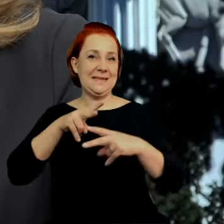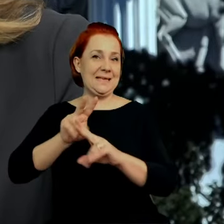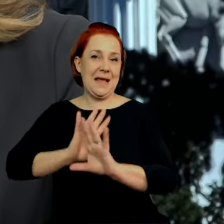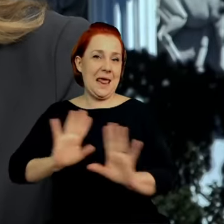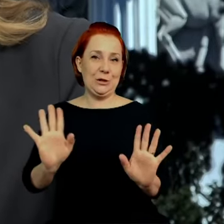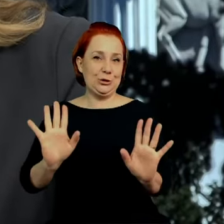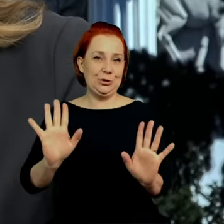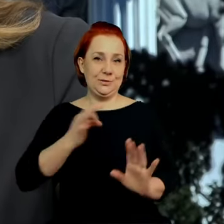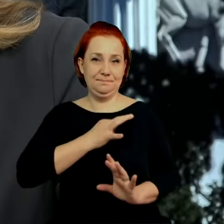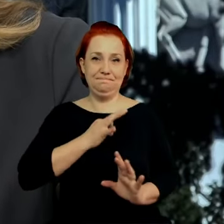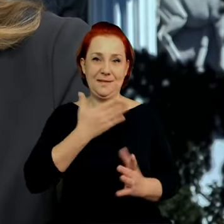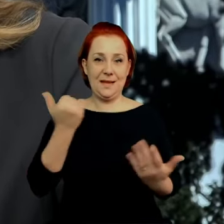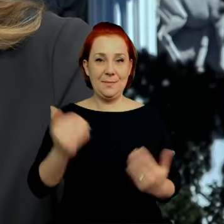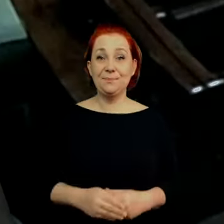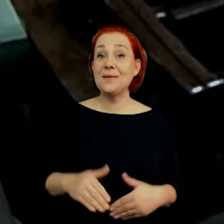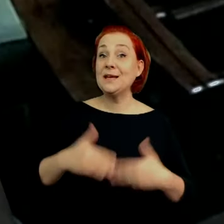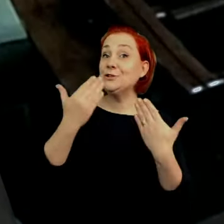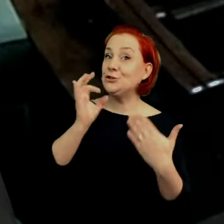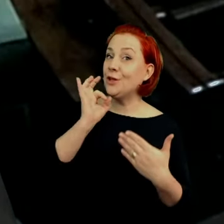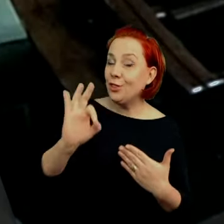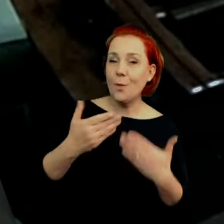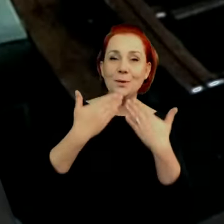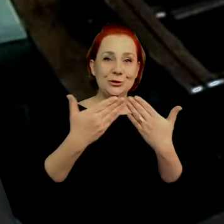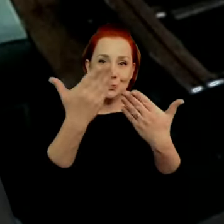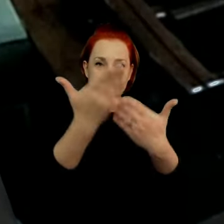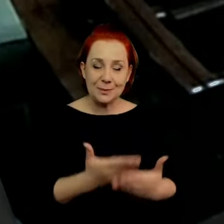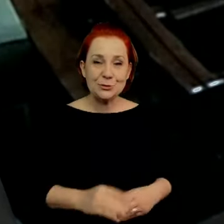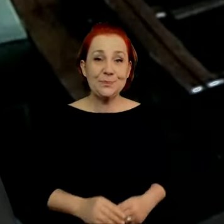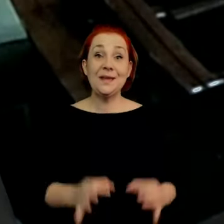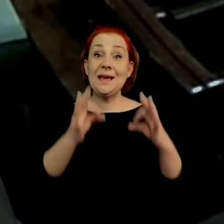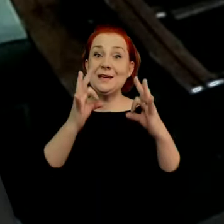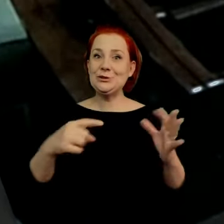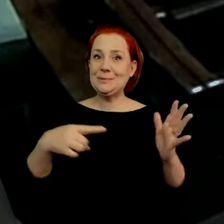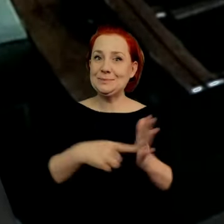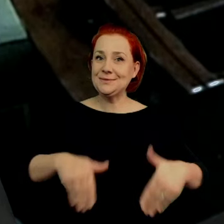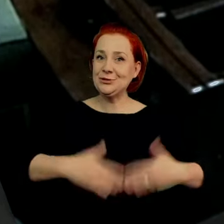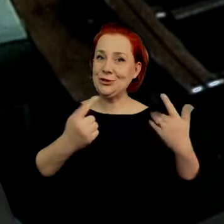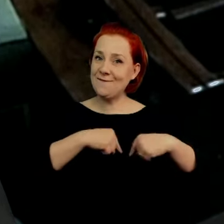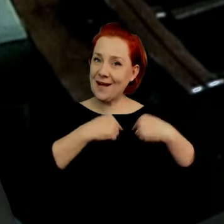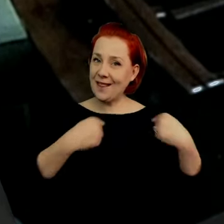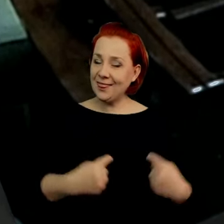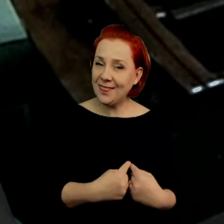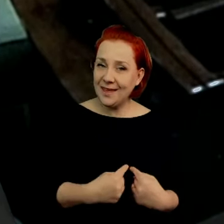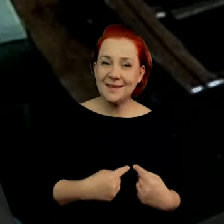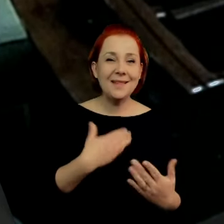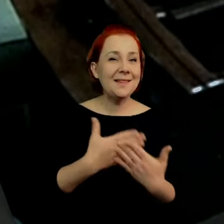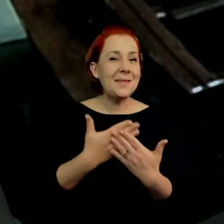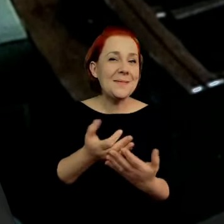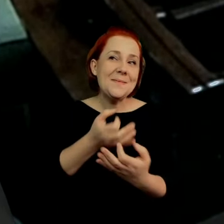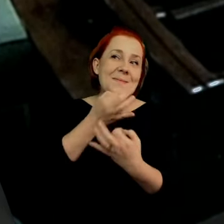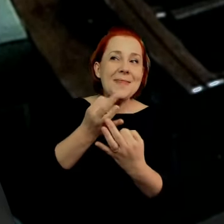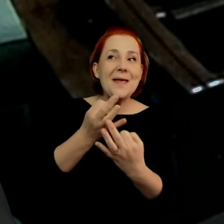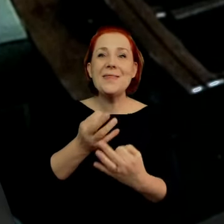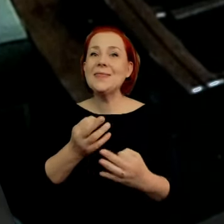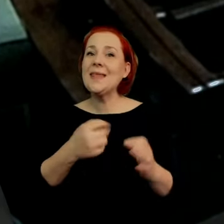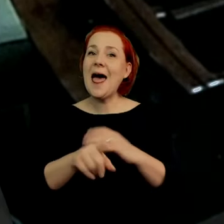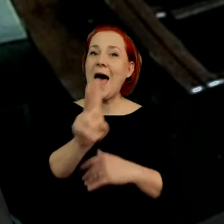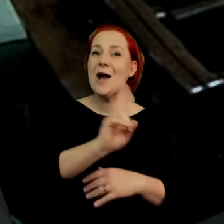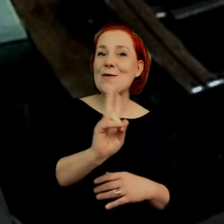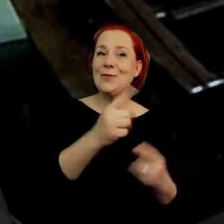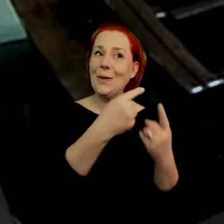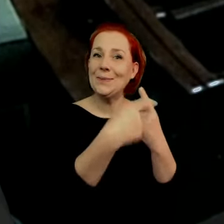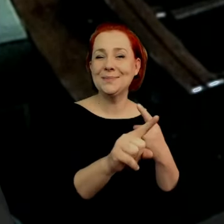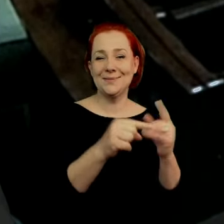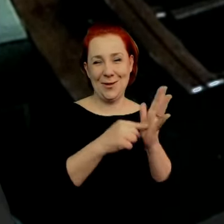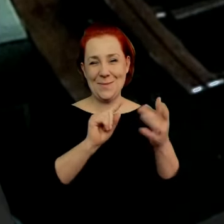dobry, dziękuję za zaproszenie. Dzisiaj walentynki, to zapytam Panią, komu Pani dzisiaj wysłałaby walentynkę? Polityczną walentynkę oczywiście,